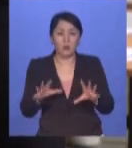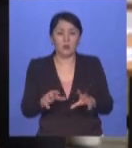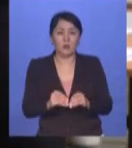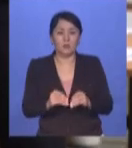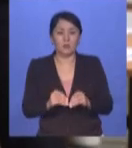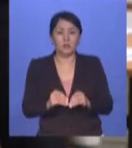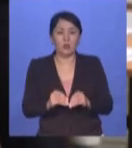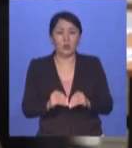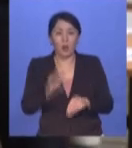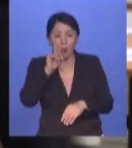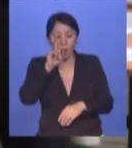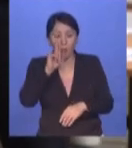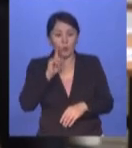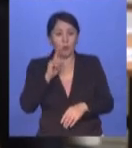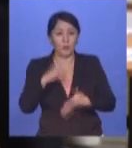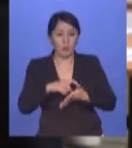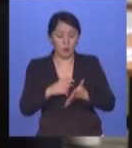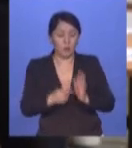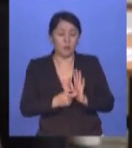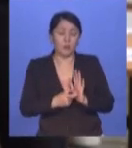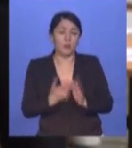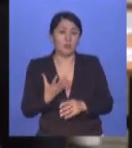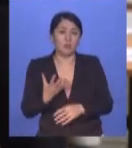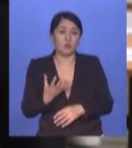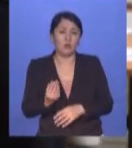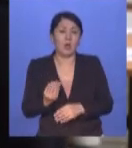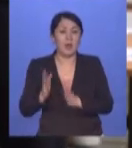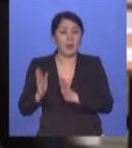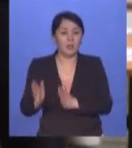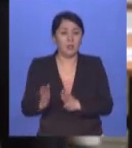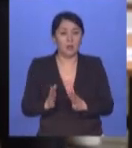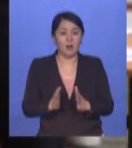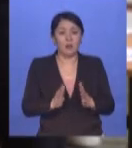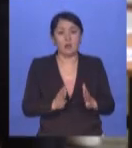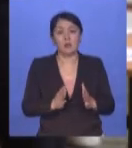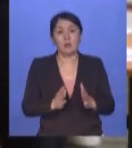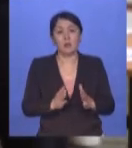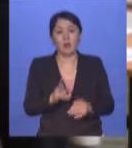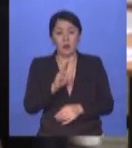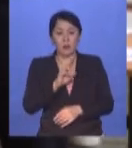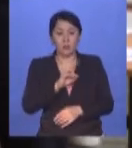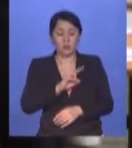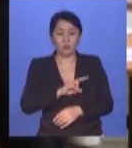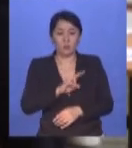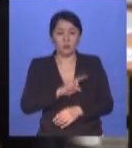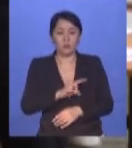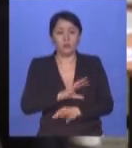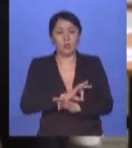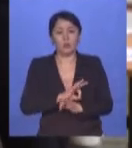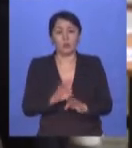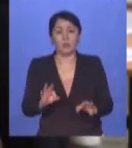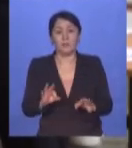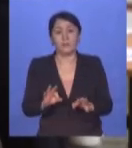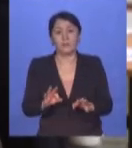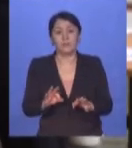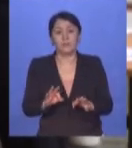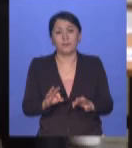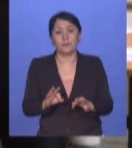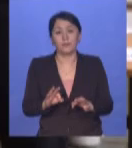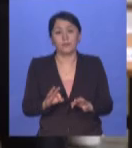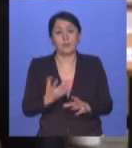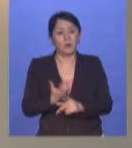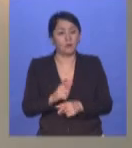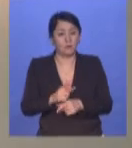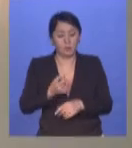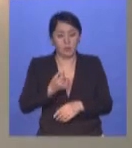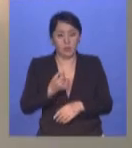әрі кең, бізде бөлмелеріміз кең, және де жатақханадағы жұмыс істейтін мамандар да жақсы, маған бәрі